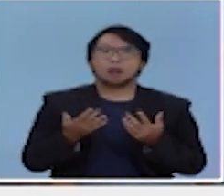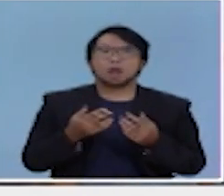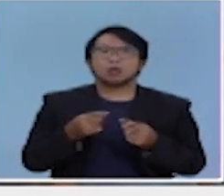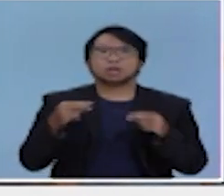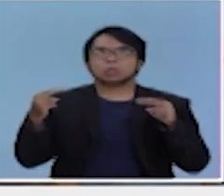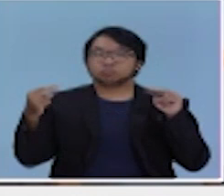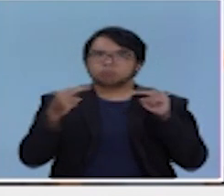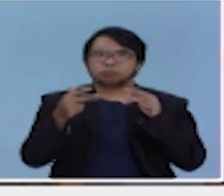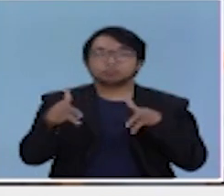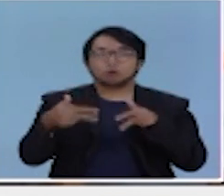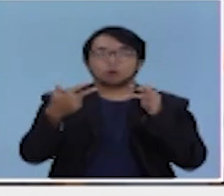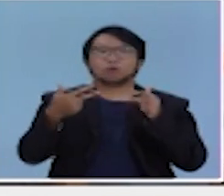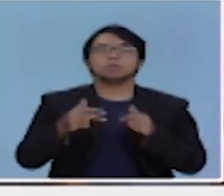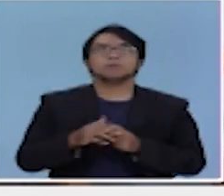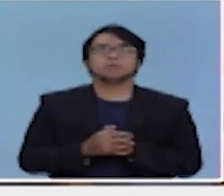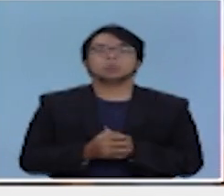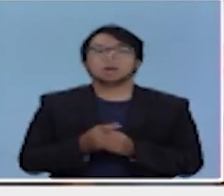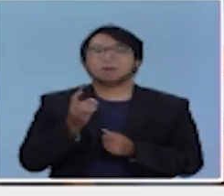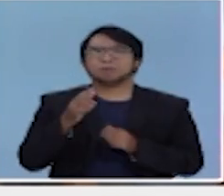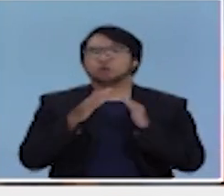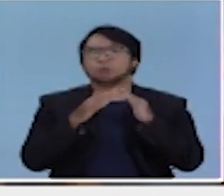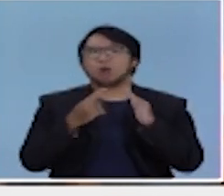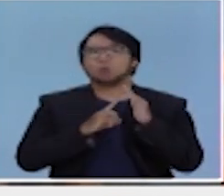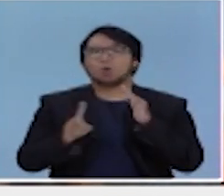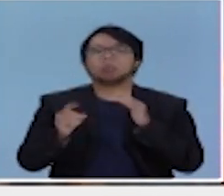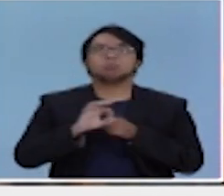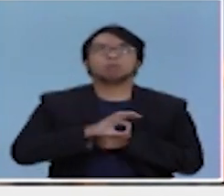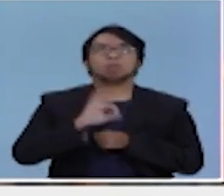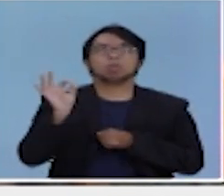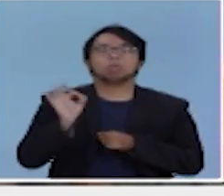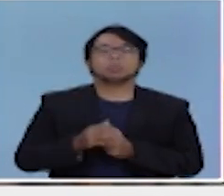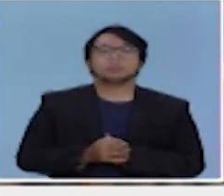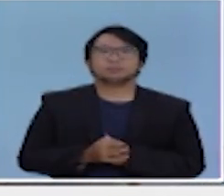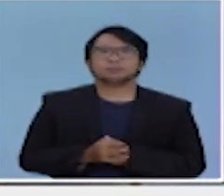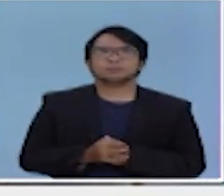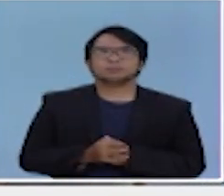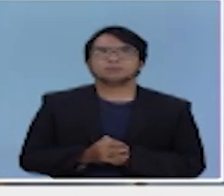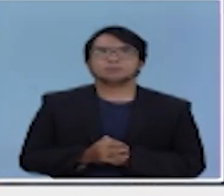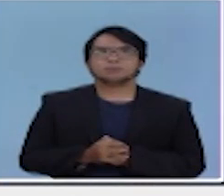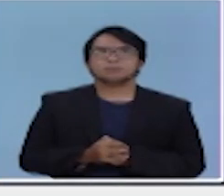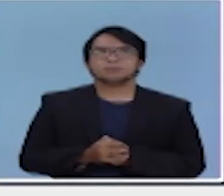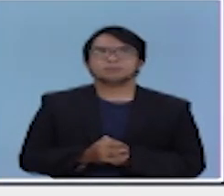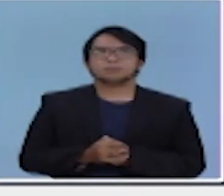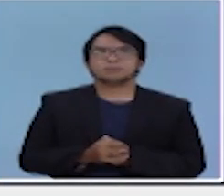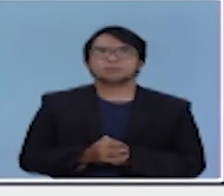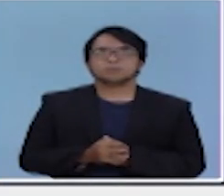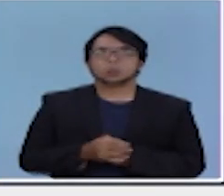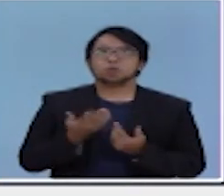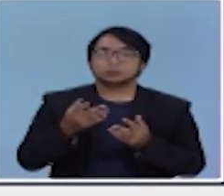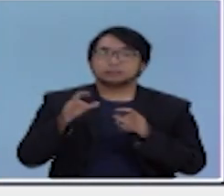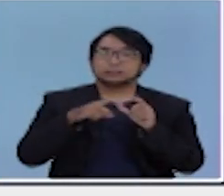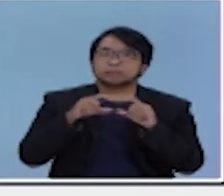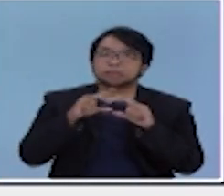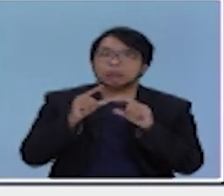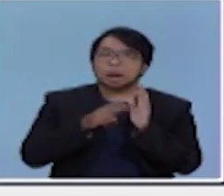hampir nggak pernah keluar rumah untuk kontrol Kalau enggak waktu yowes gitu Nah mungkin berhenti bisa berbagi saran kepada ibu-ibu muda di